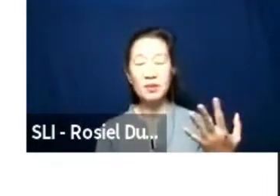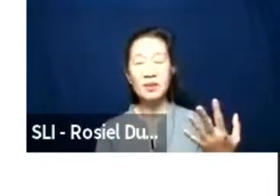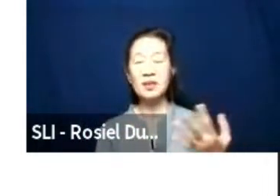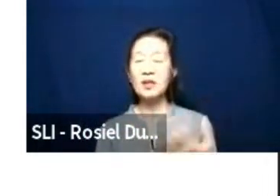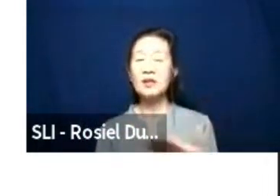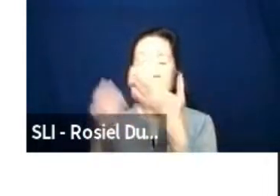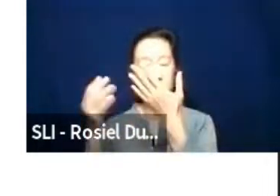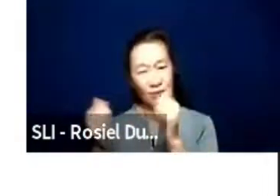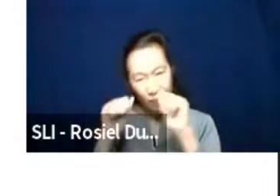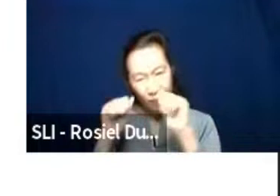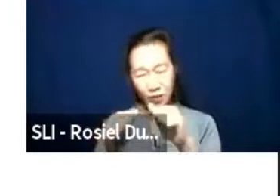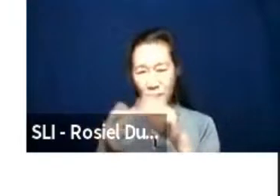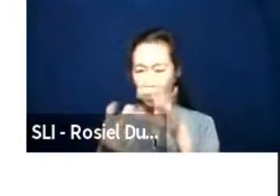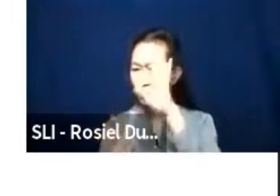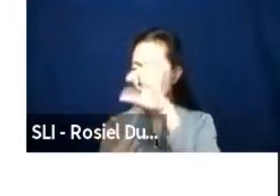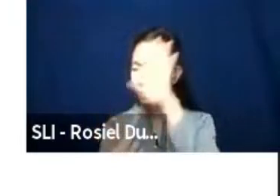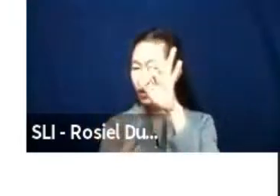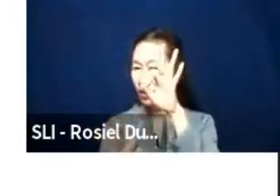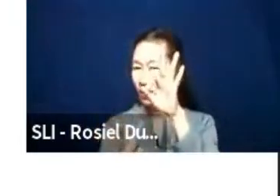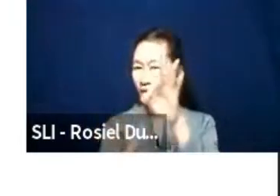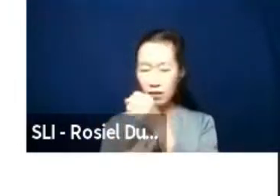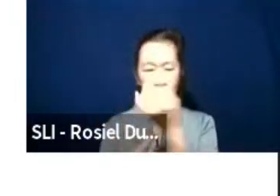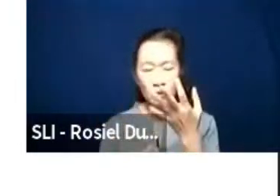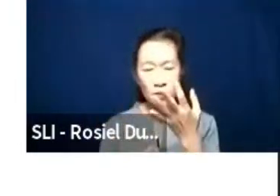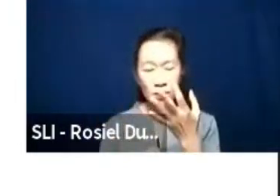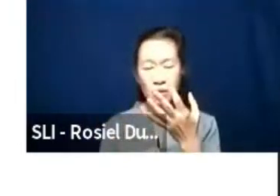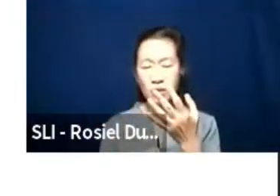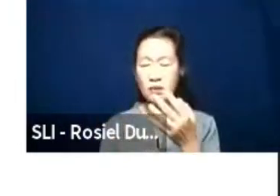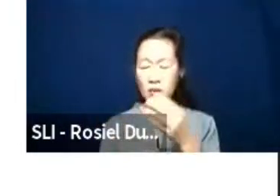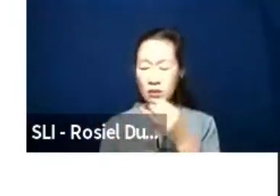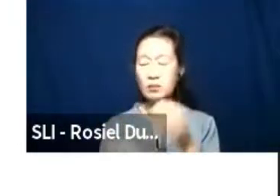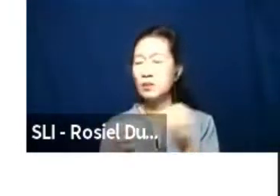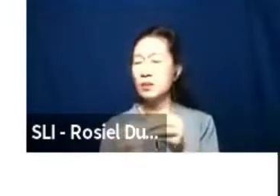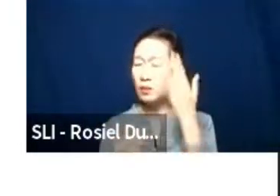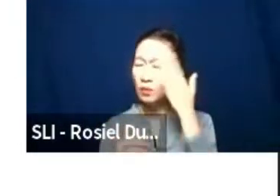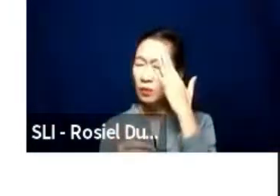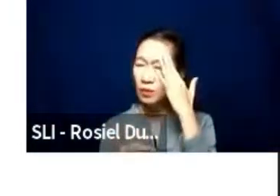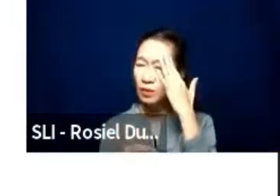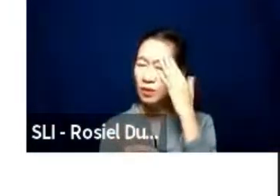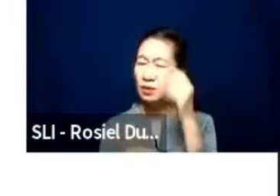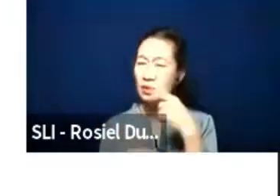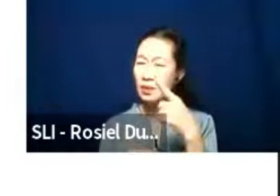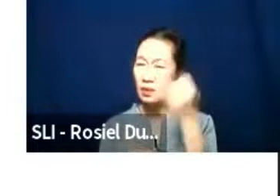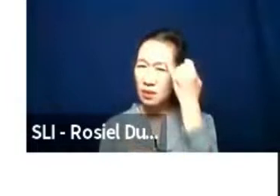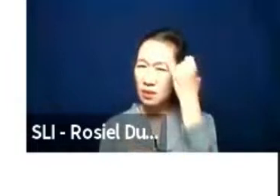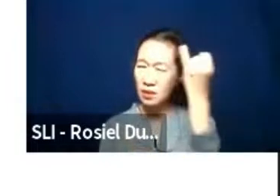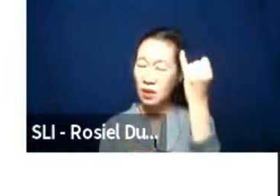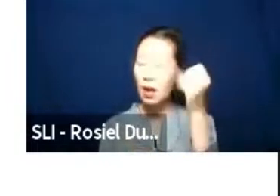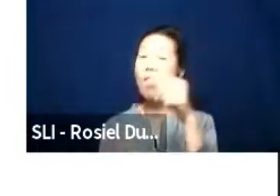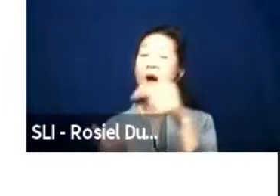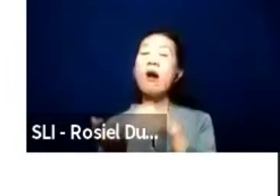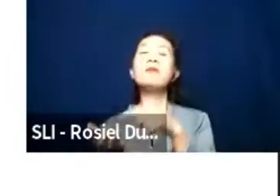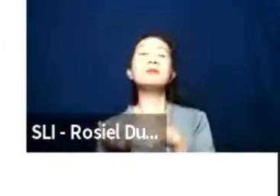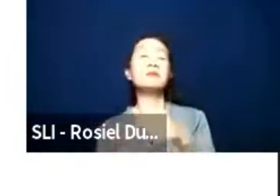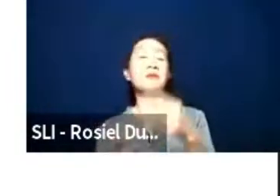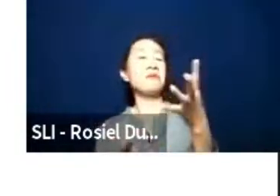he can choose from. And then, i-compute natin yan para malaman, masabi sa atin, mabigyan tayo ng insight. Ito pala yung